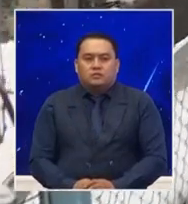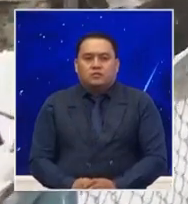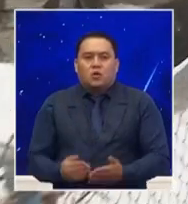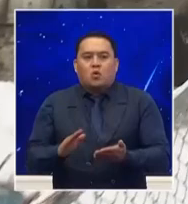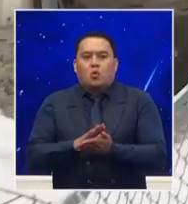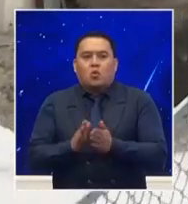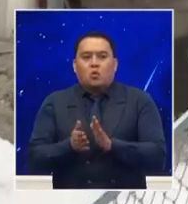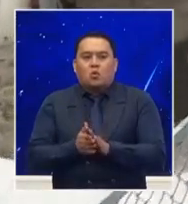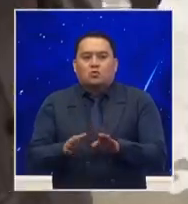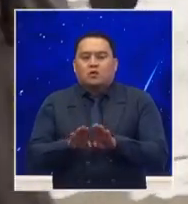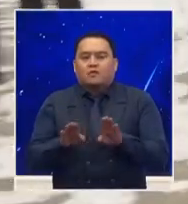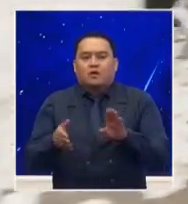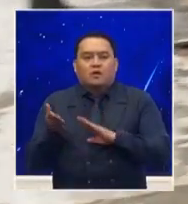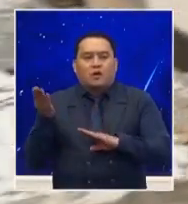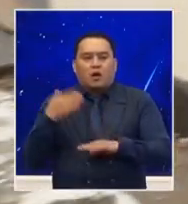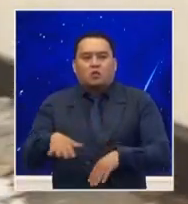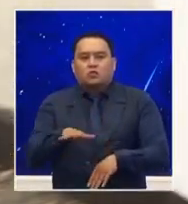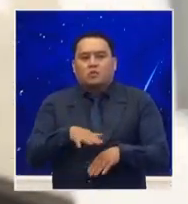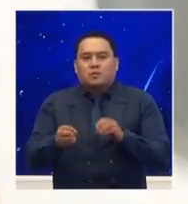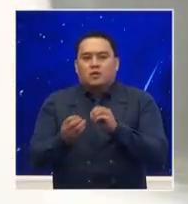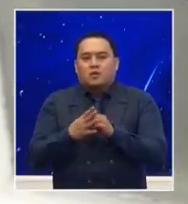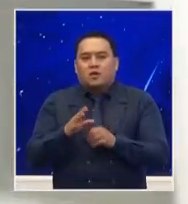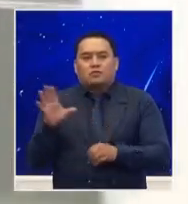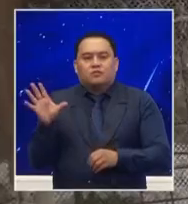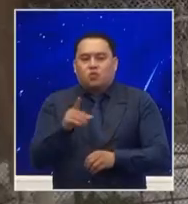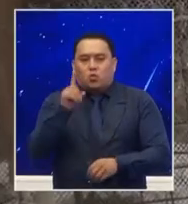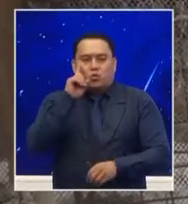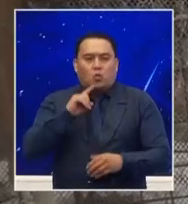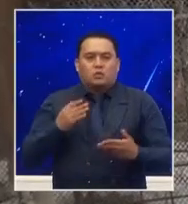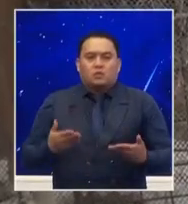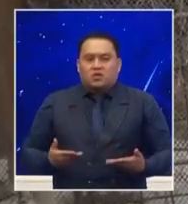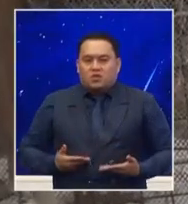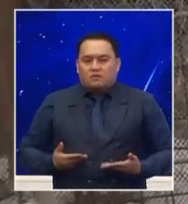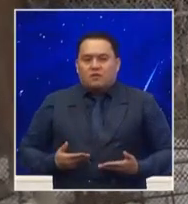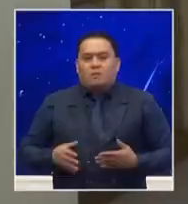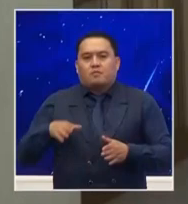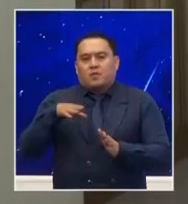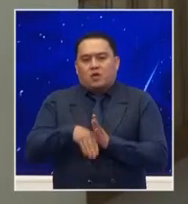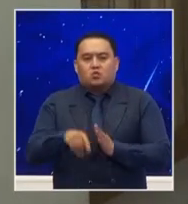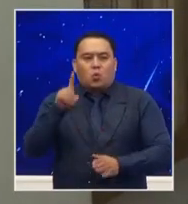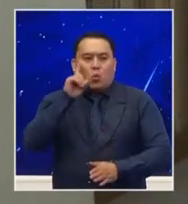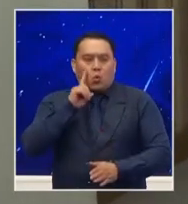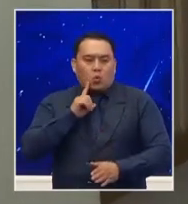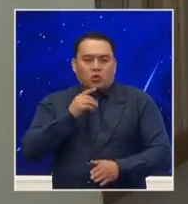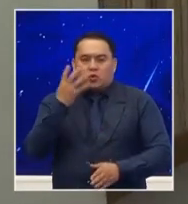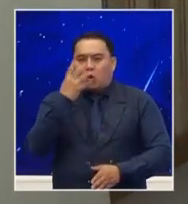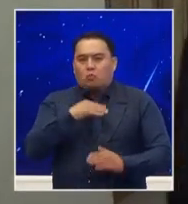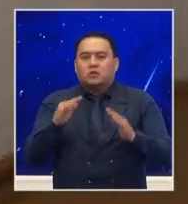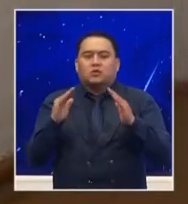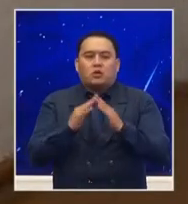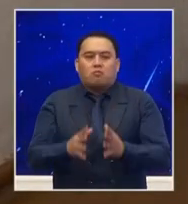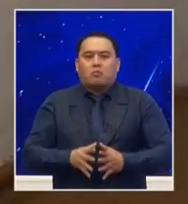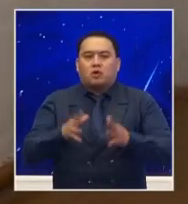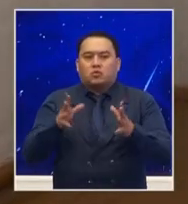не сравнятся с теми, что были раньше. На участке в 15 соток есть все для комфортного проживания. Вместительный, уютный и, самое главное, теплый дом для большой